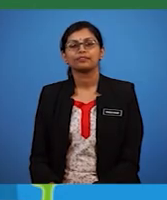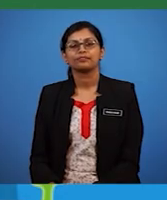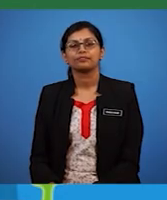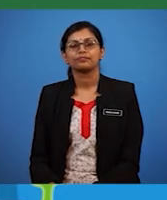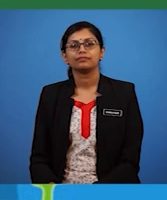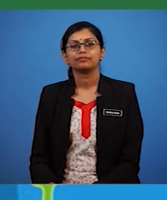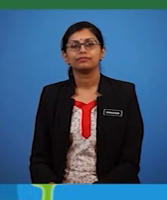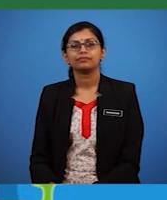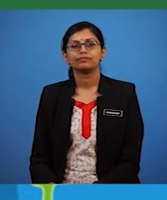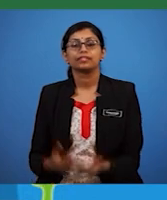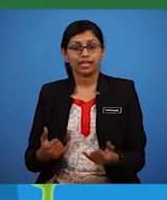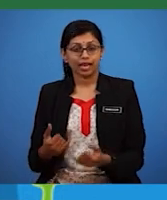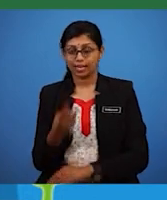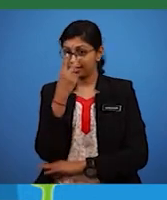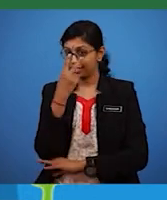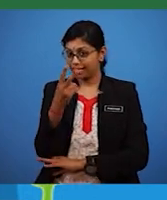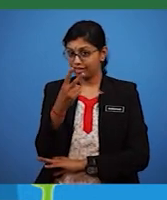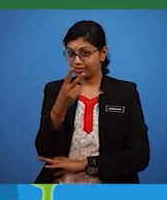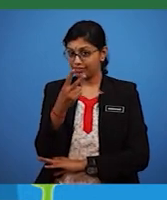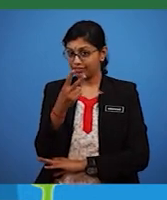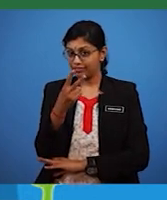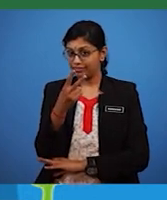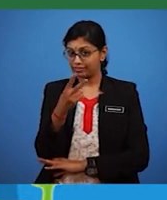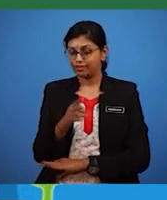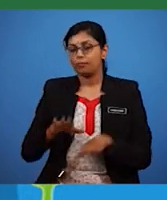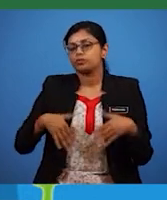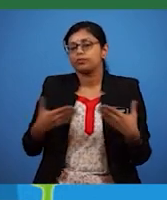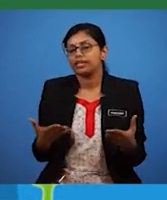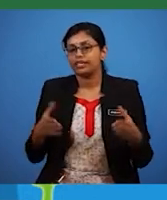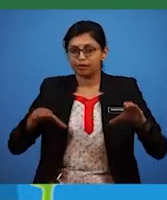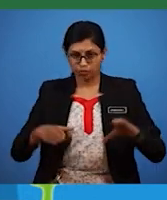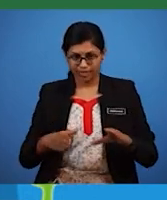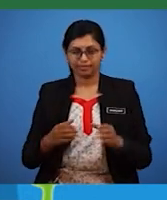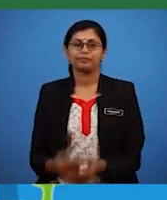Jom, kita lihat langkah demi langkah ya.